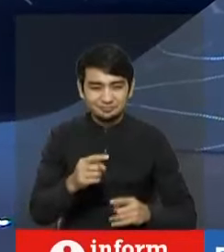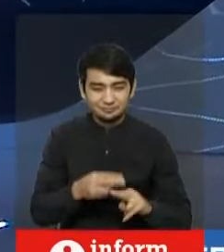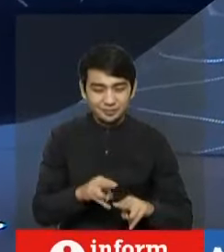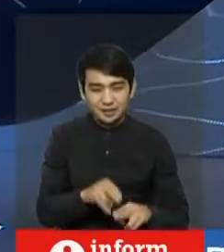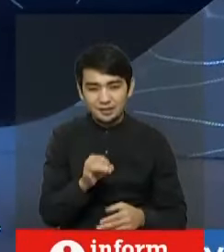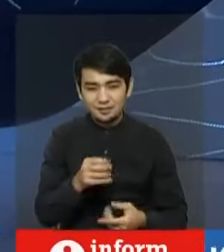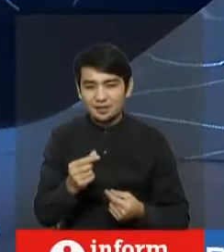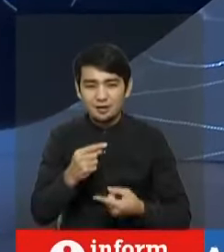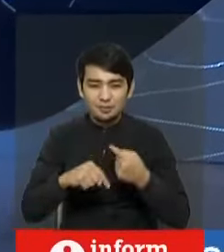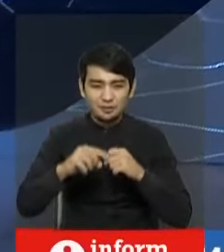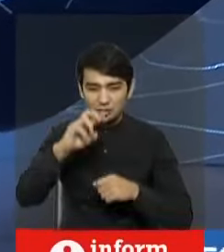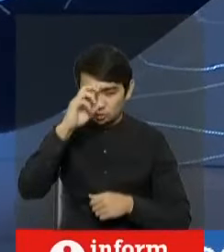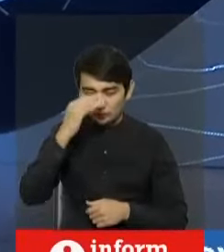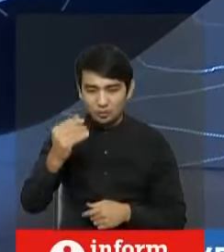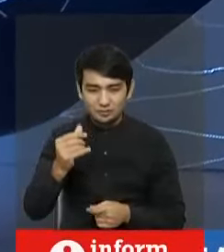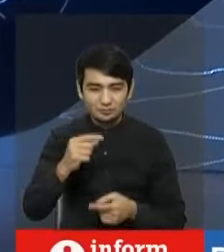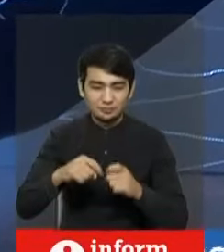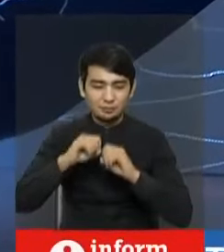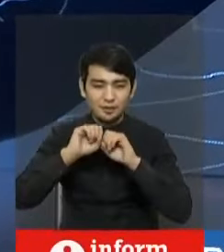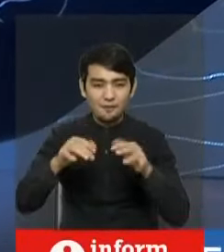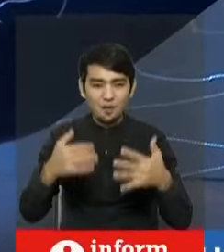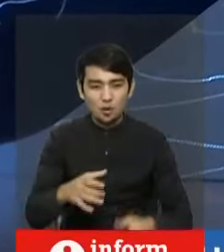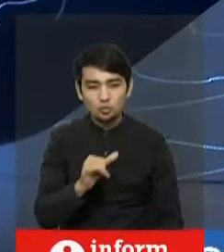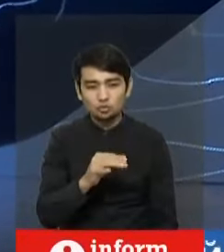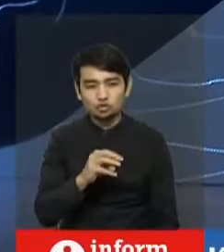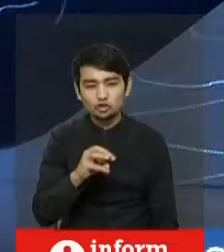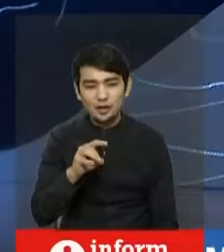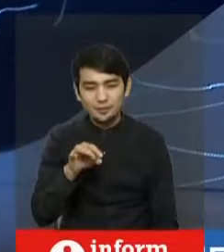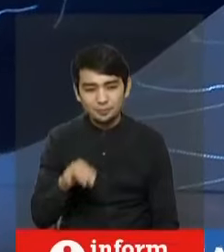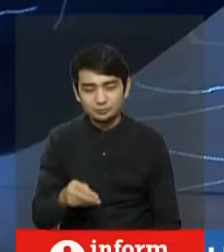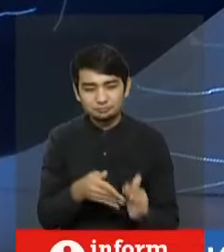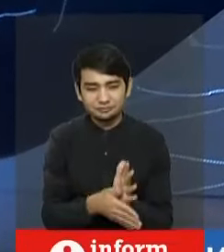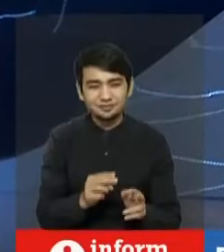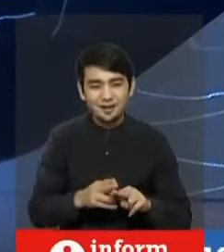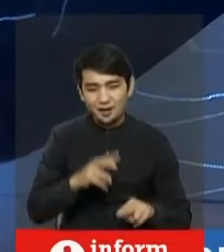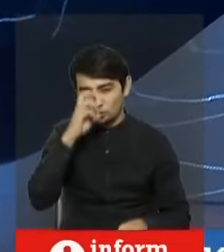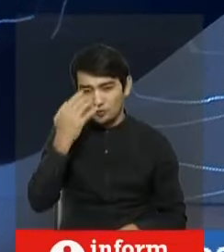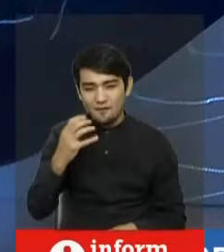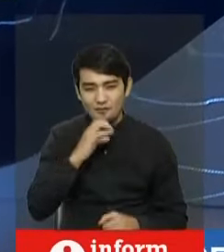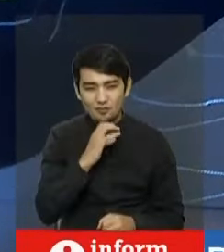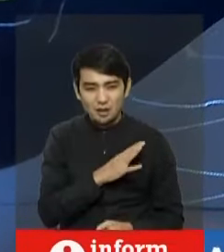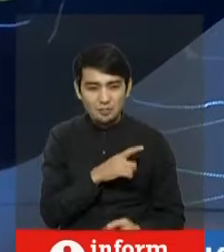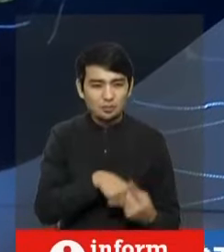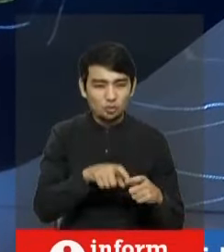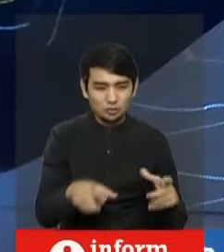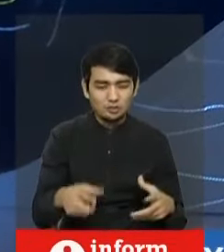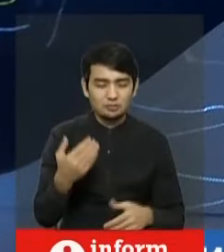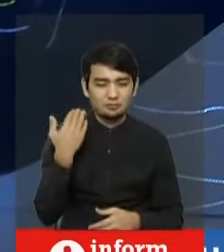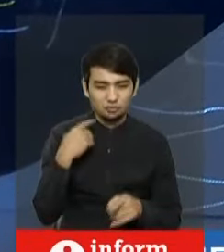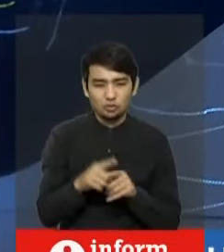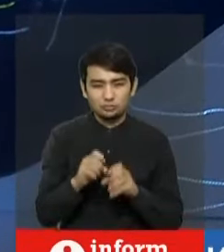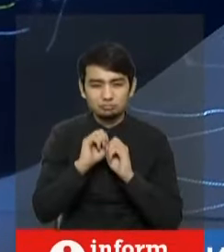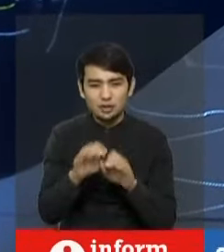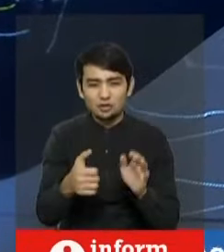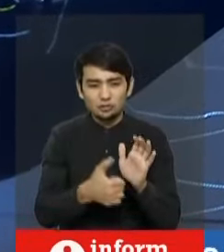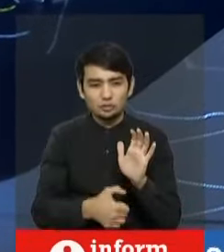направлены в республиканский бюджет в счёт возмещения ущерба причинённого государству ранее бизнесмен вернул в доход государства